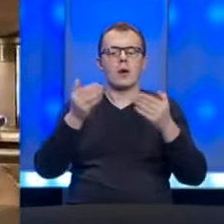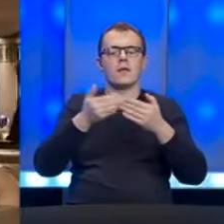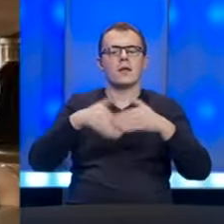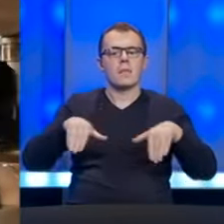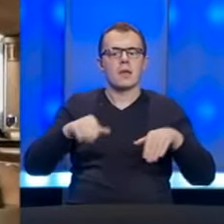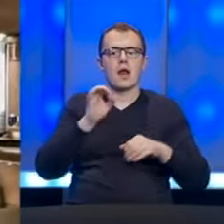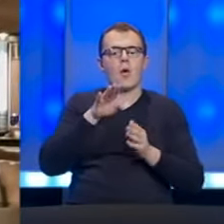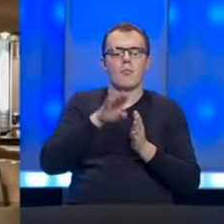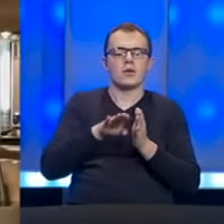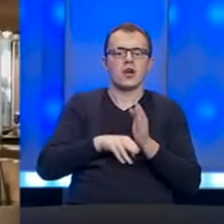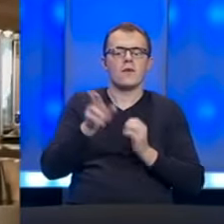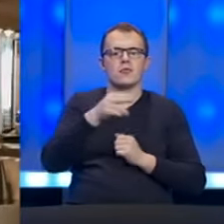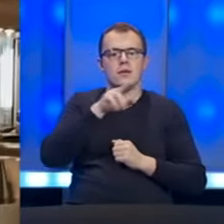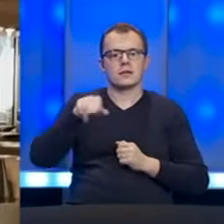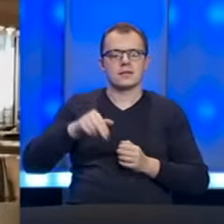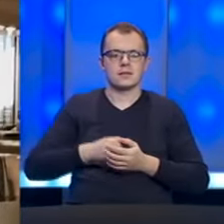ublažavanju restrikcija.